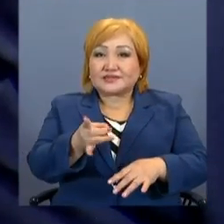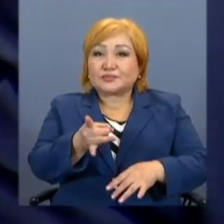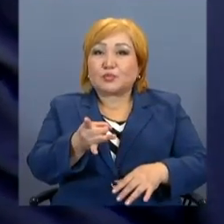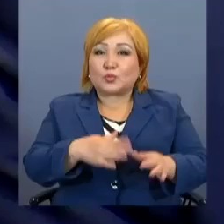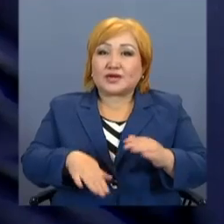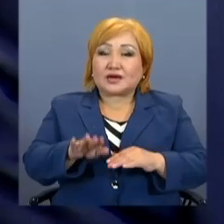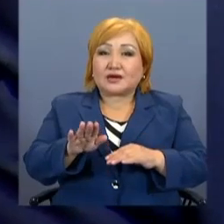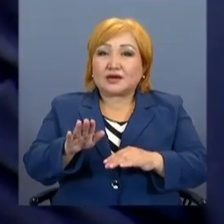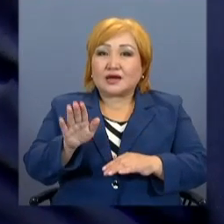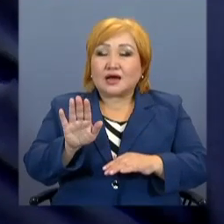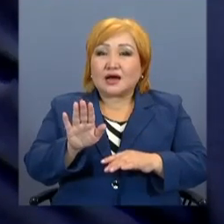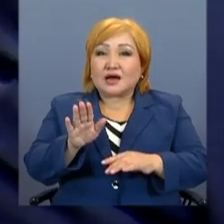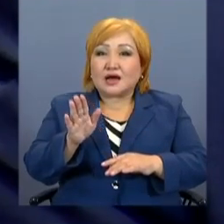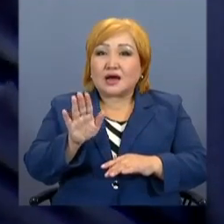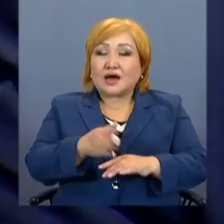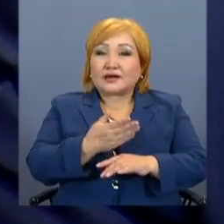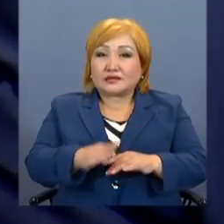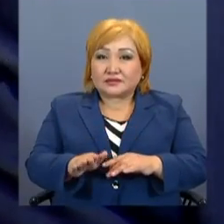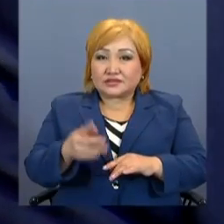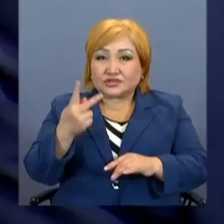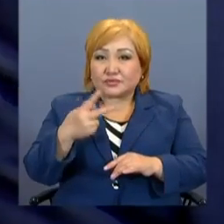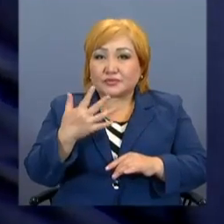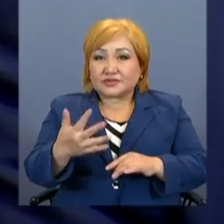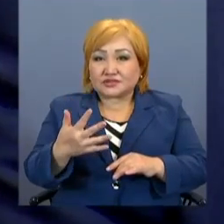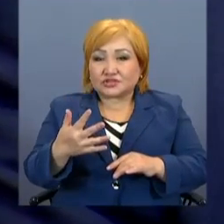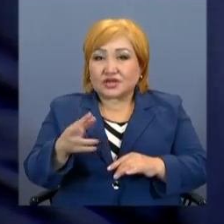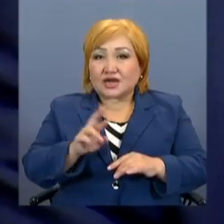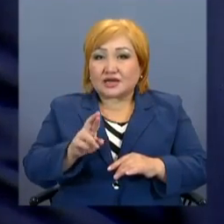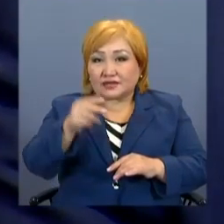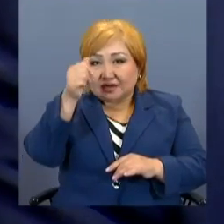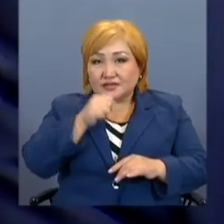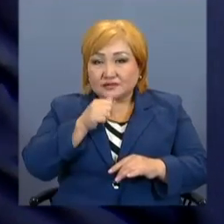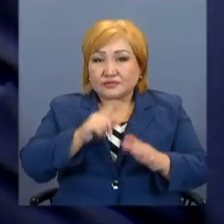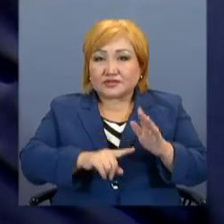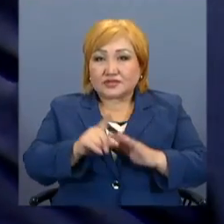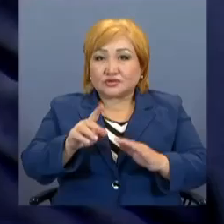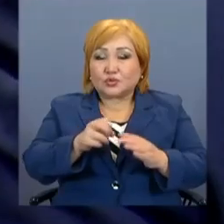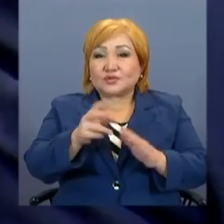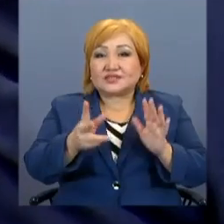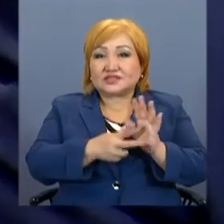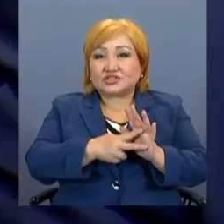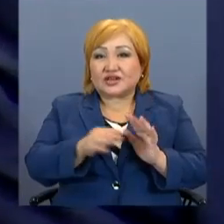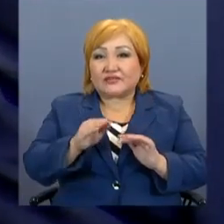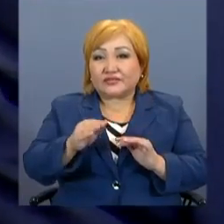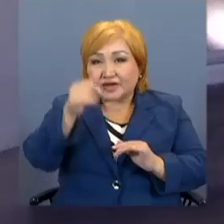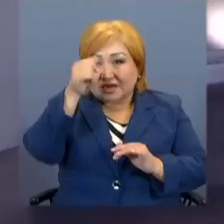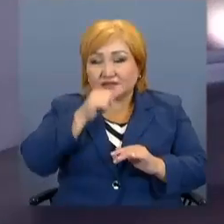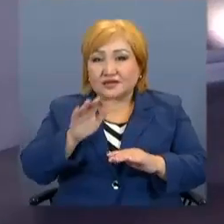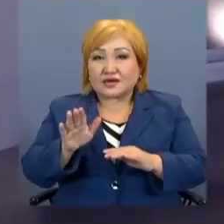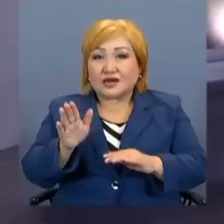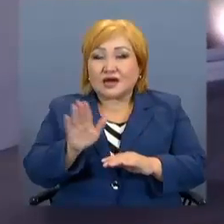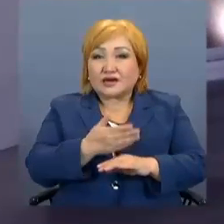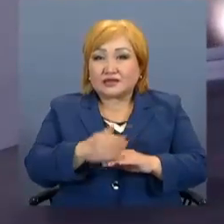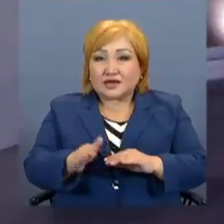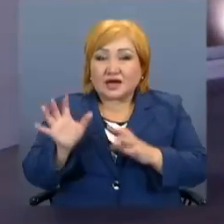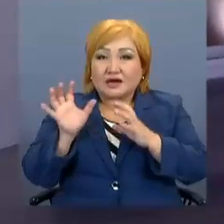аралығында 22 қаңтар айынан бастап, 18 ақпан айының аралығында автобус жедел